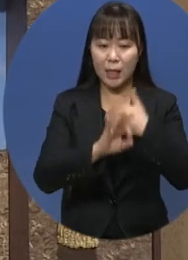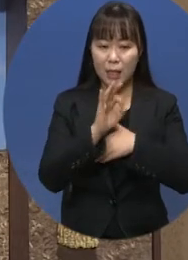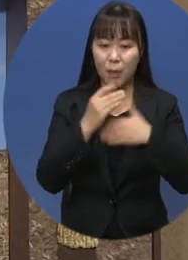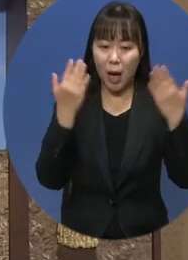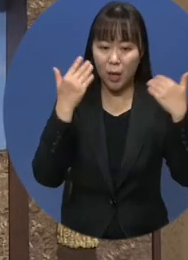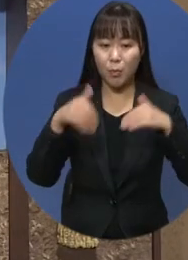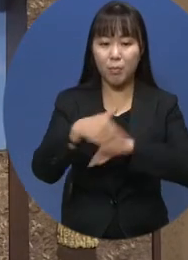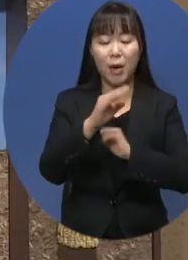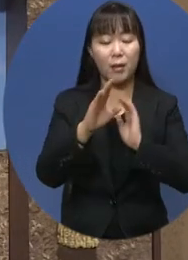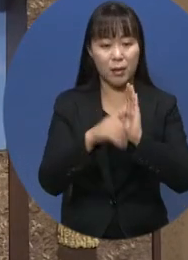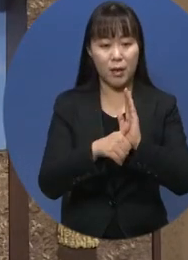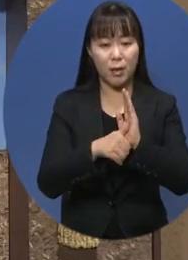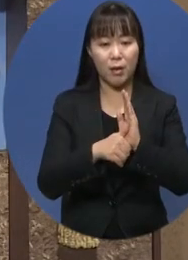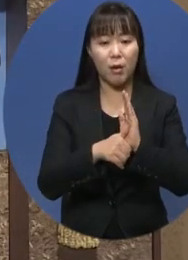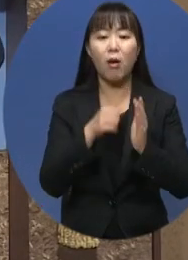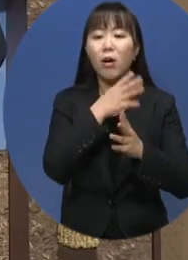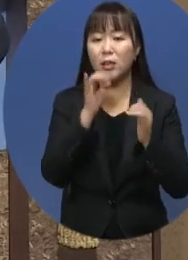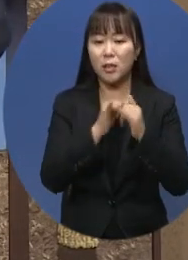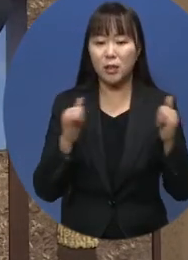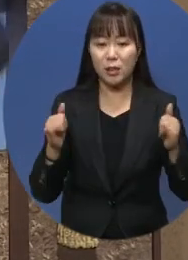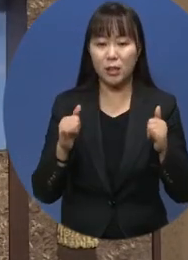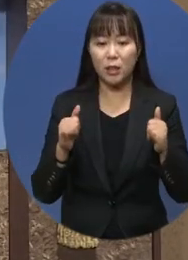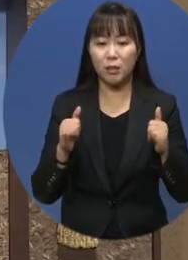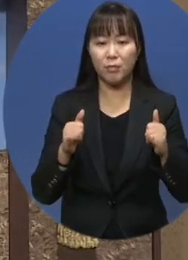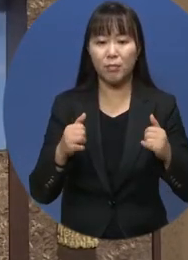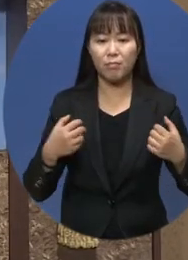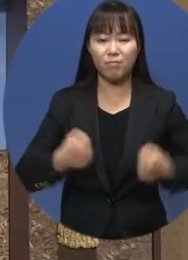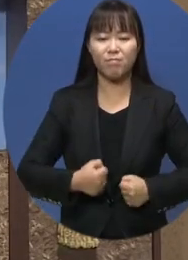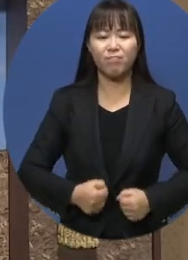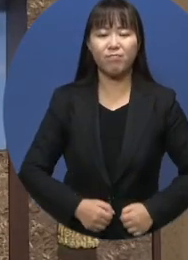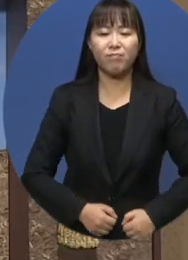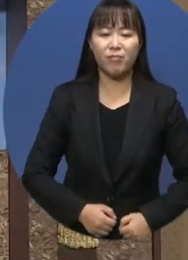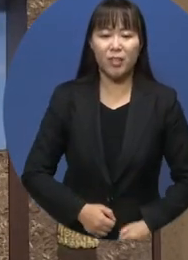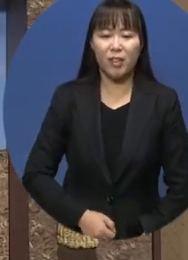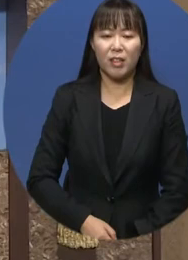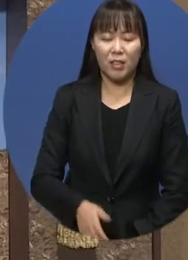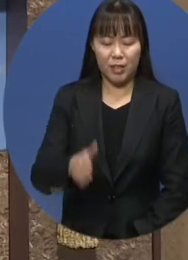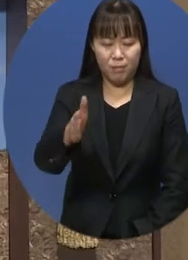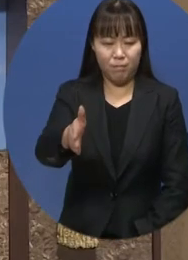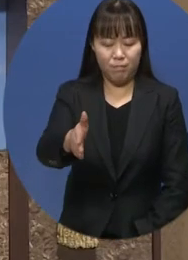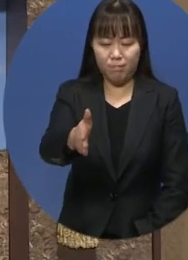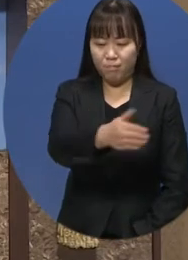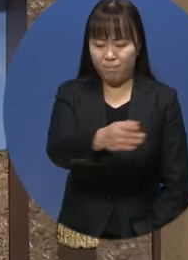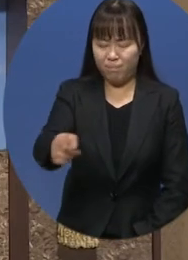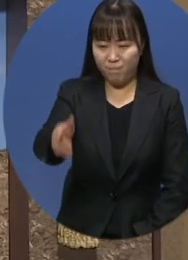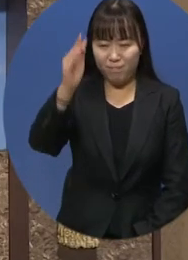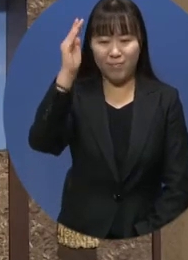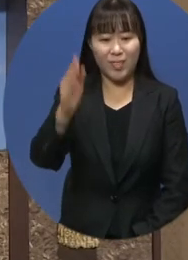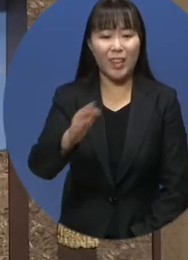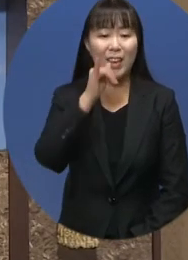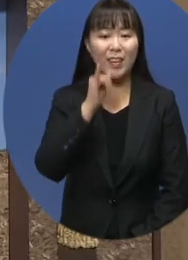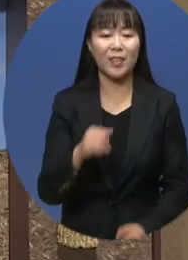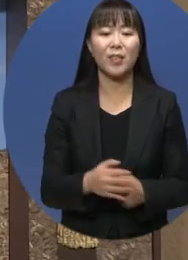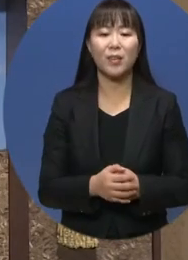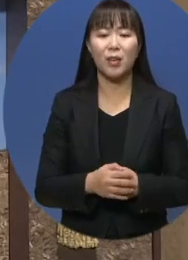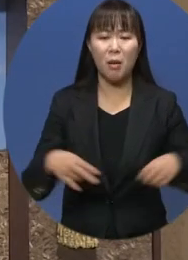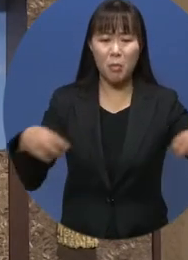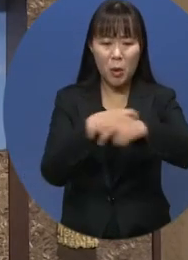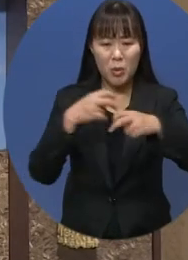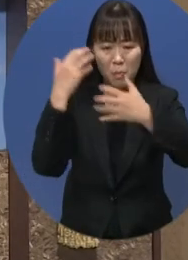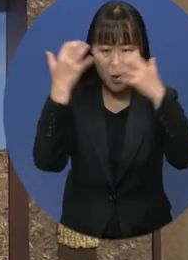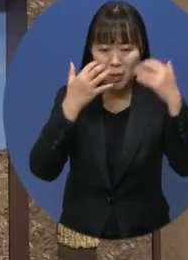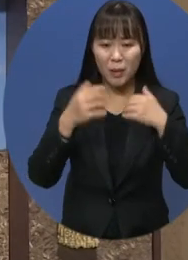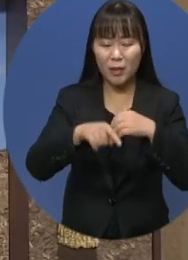등교할 때 4 실버 을 잘 봉사대 할아버지 할머니 뒤 다운후 가서 이거 안전 다 해주고 어 또 교통이